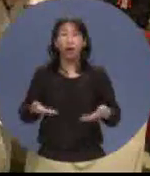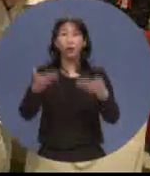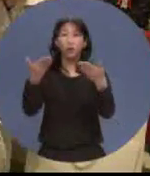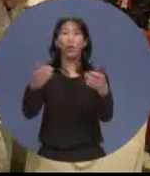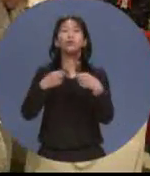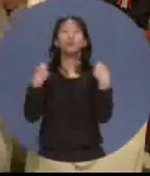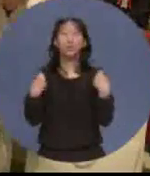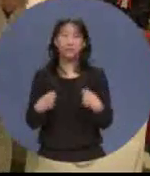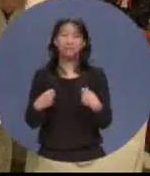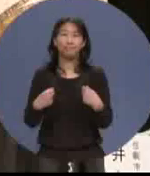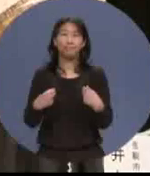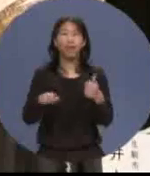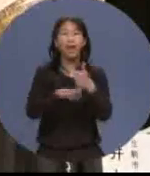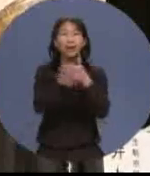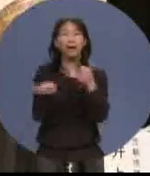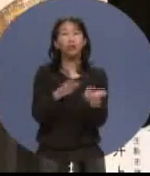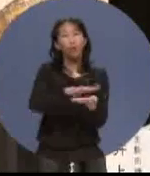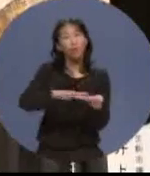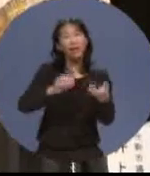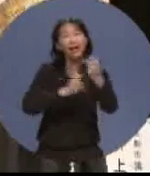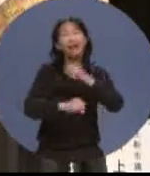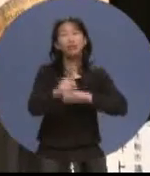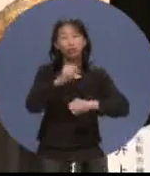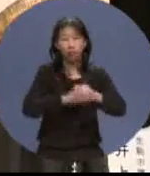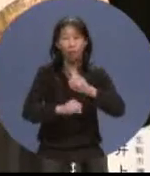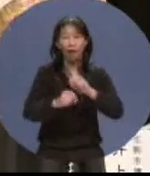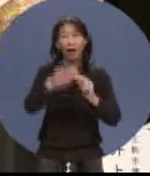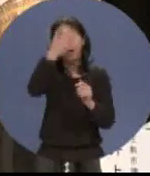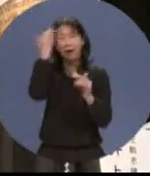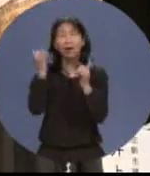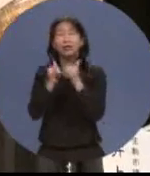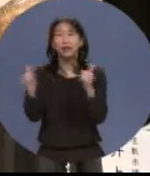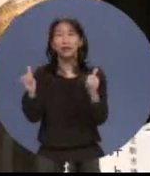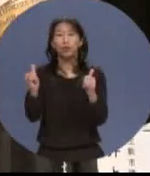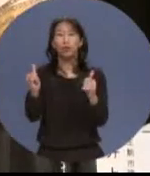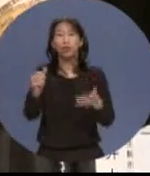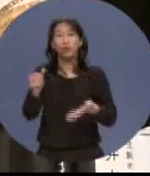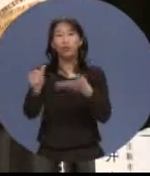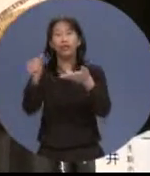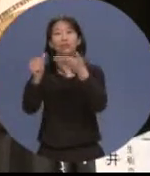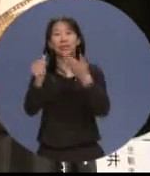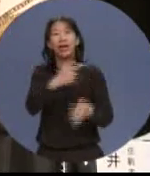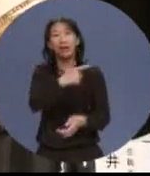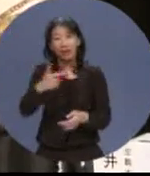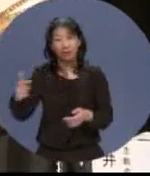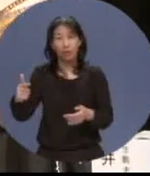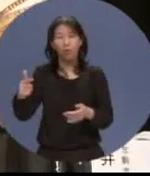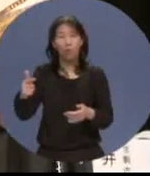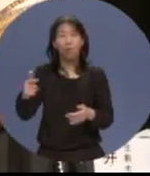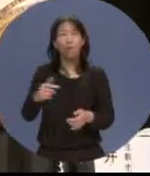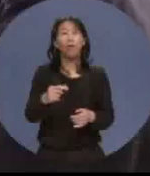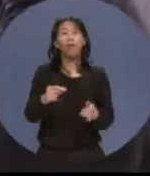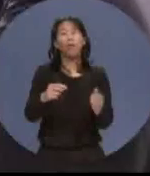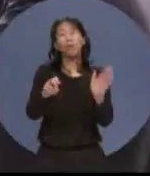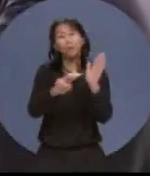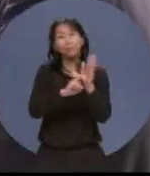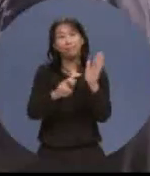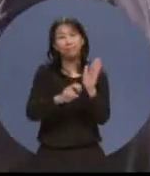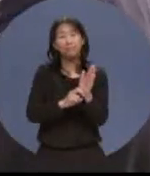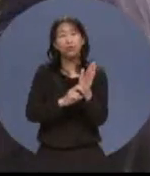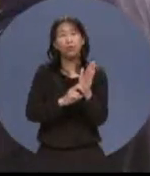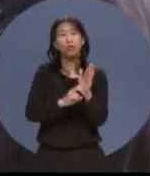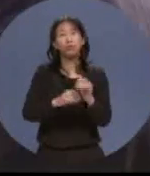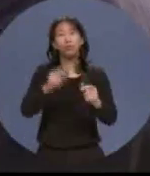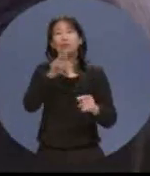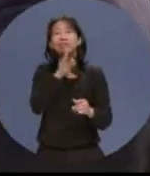表彰式では環境美化活動や青少年の健全育成など、長年にわたって市